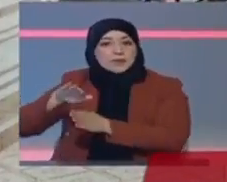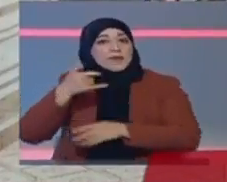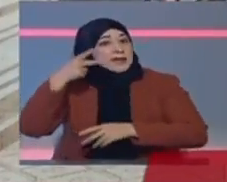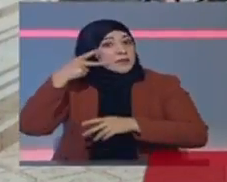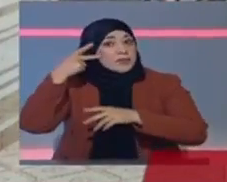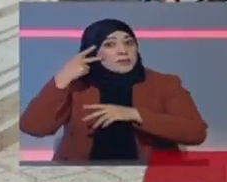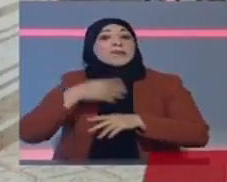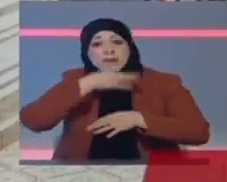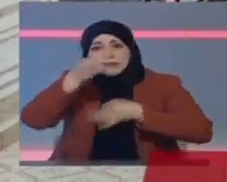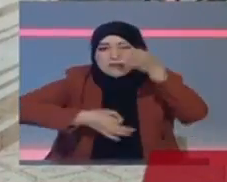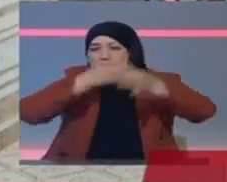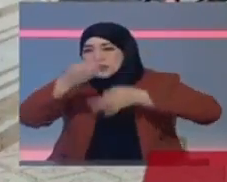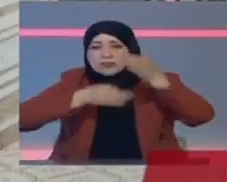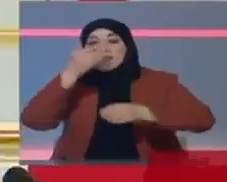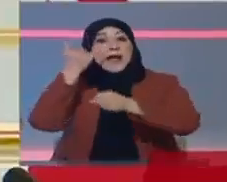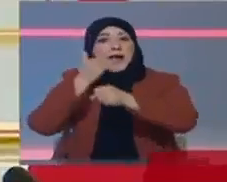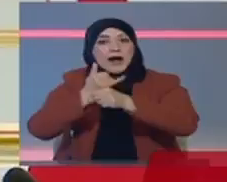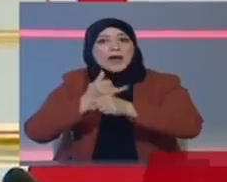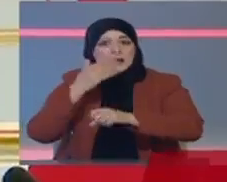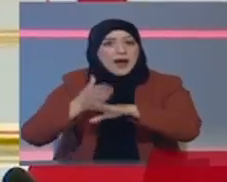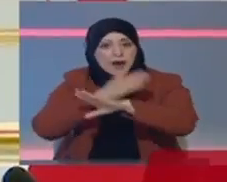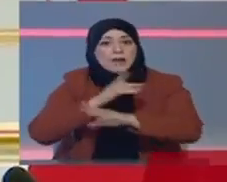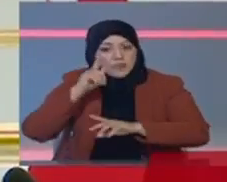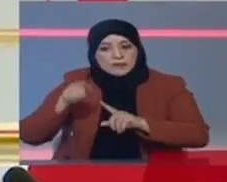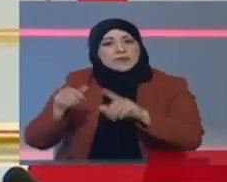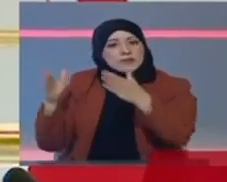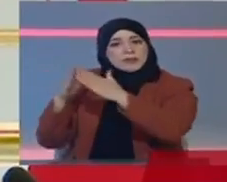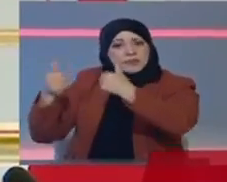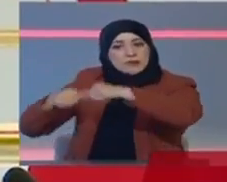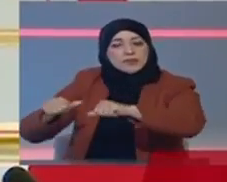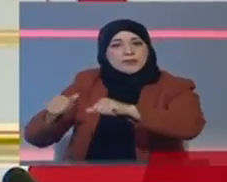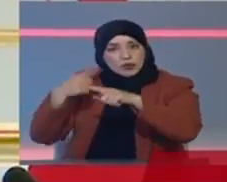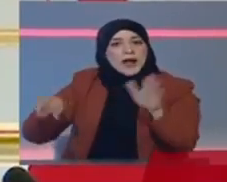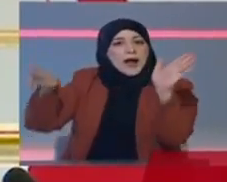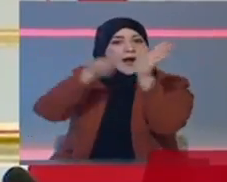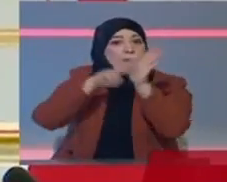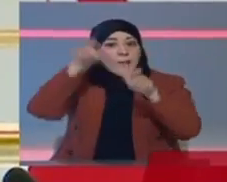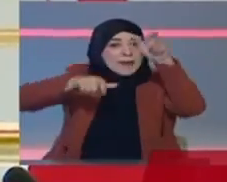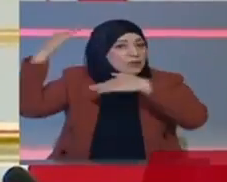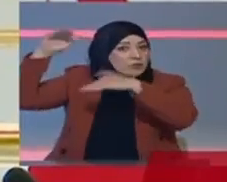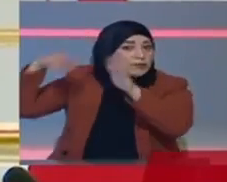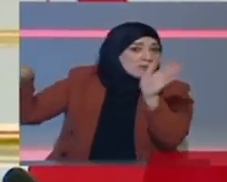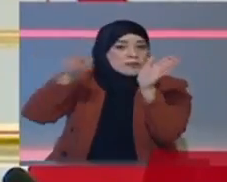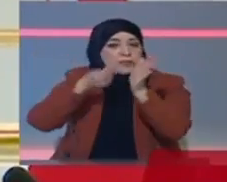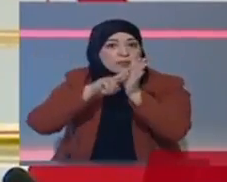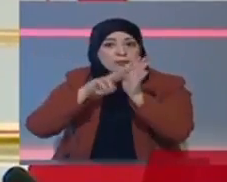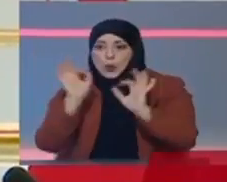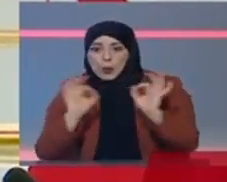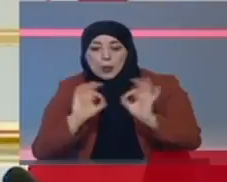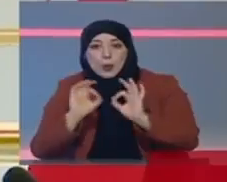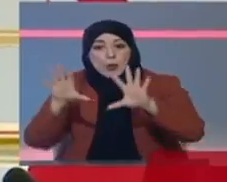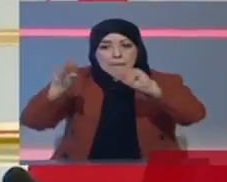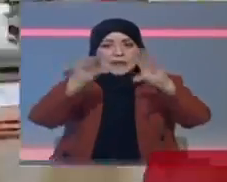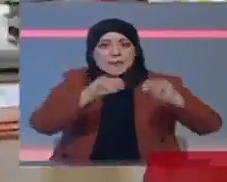عن اخطاء وقعت وانه يجب الاعتراف بها تتعلق بالحجر الصحي او باعاده التونسيين العالقين بالخارج بحجه عدم وجود المكان